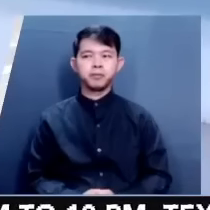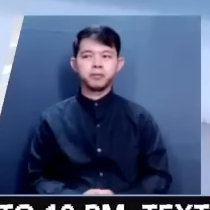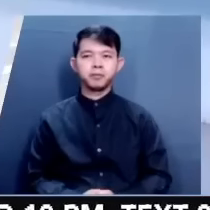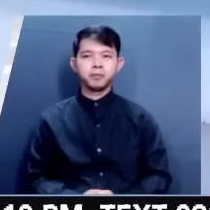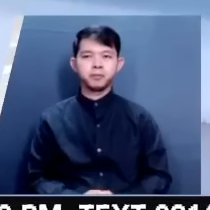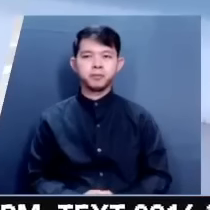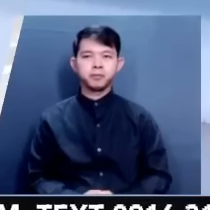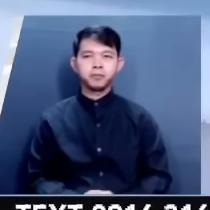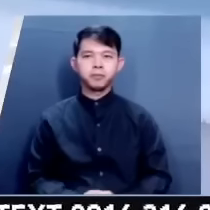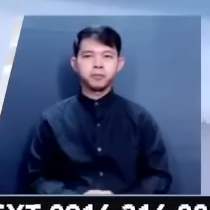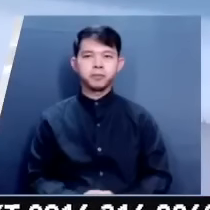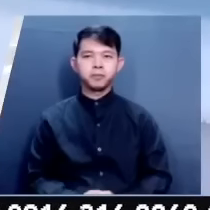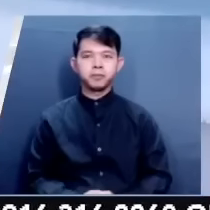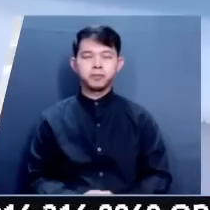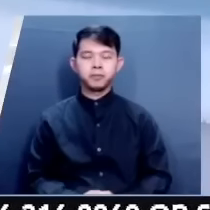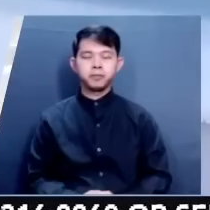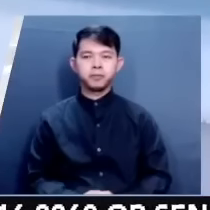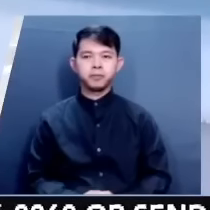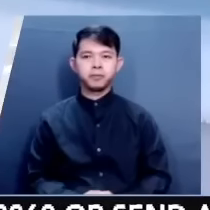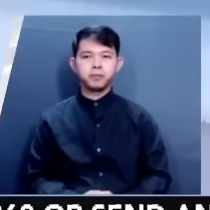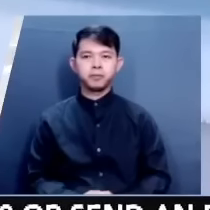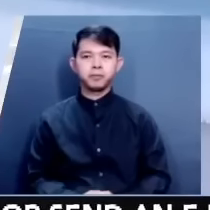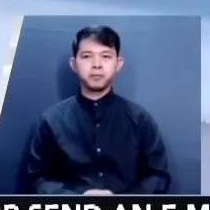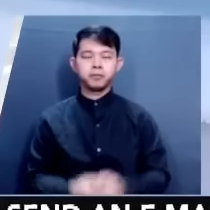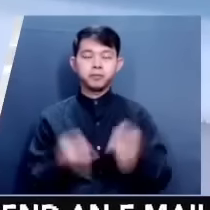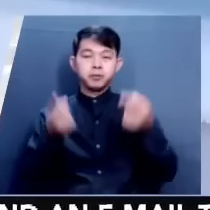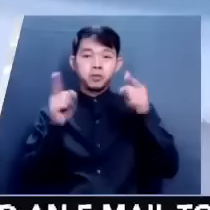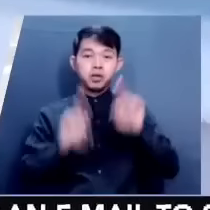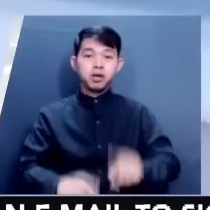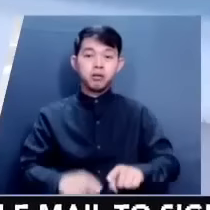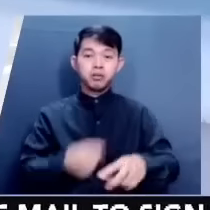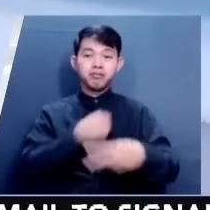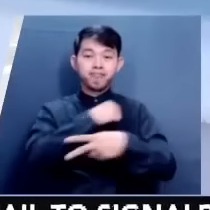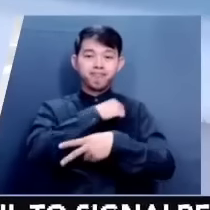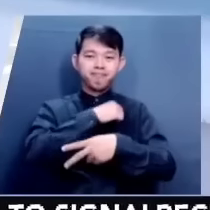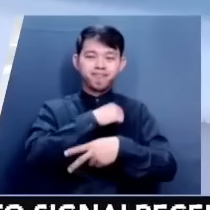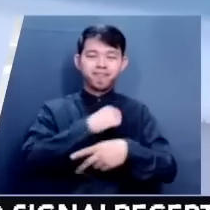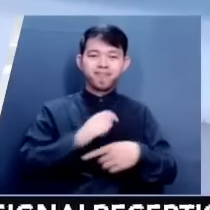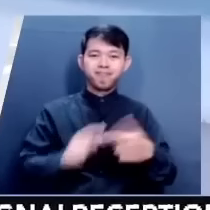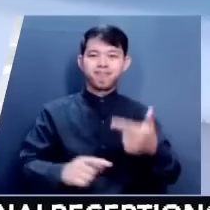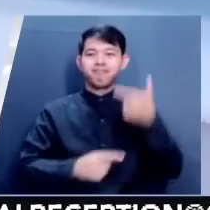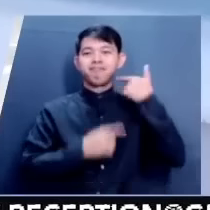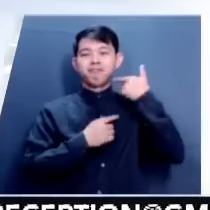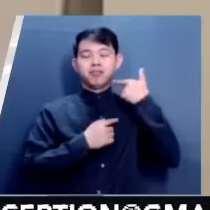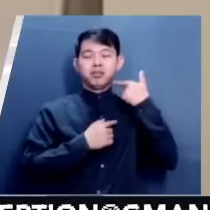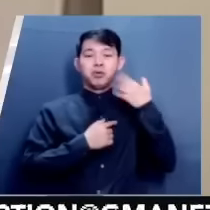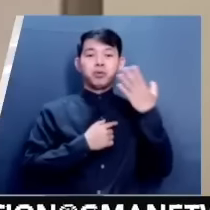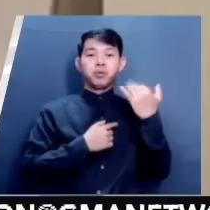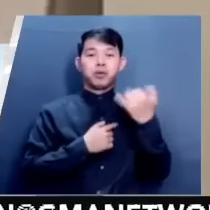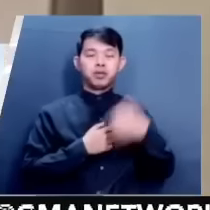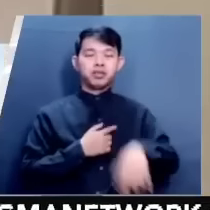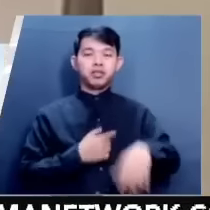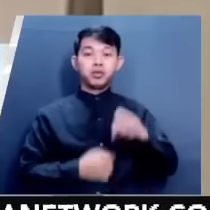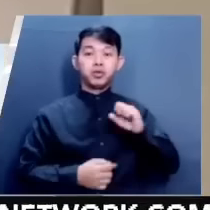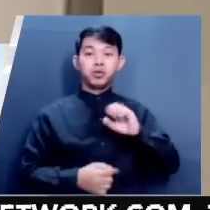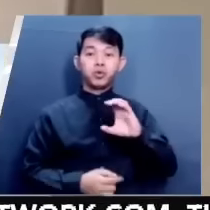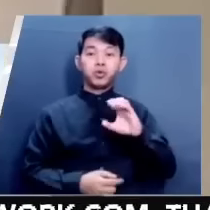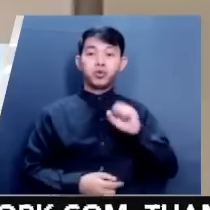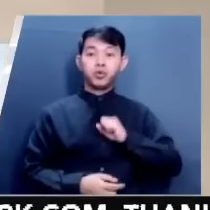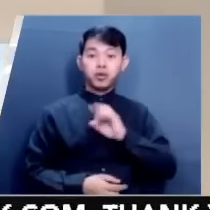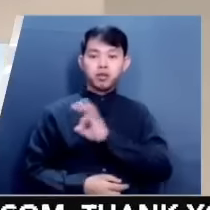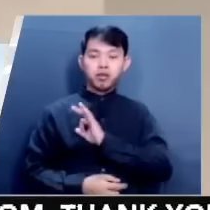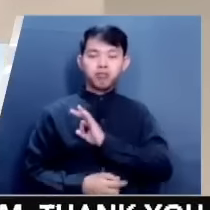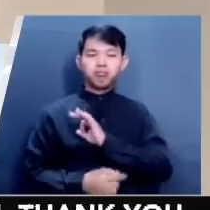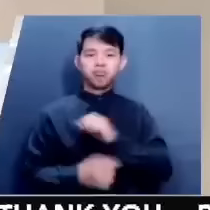Napurnada ang pangu-hold up sa isang gasolinahan sa Bacolod matapos manlaban ang dalawang tauhan ito. Sakal ng isang hold upper